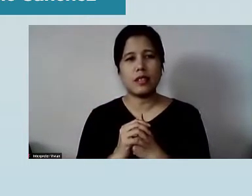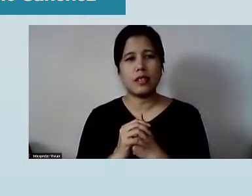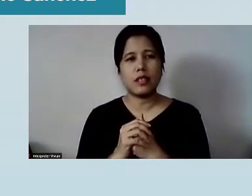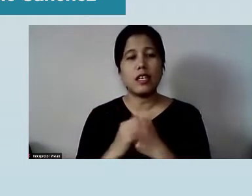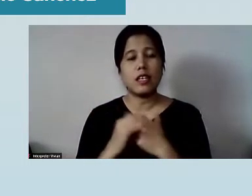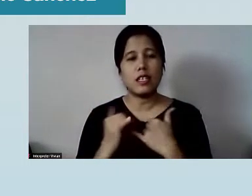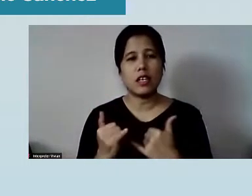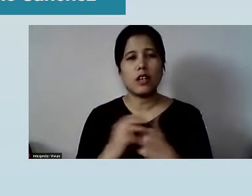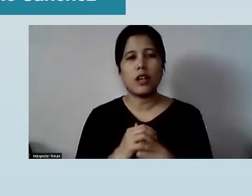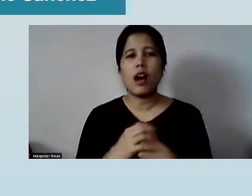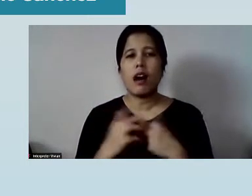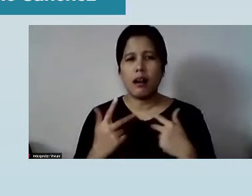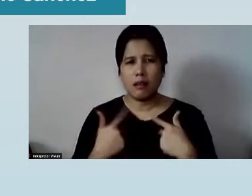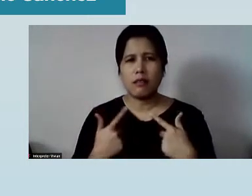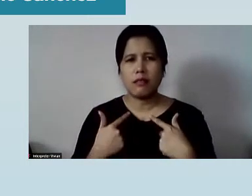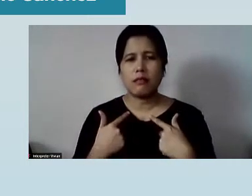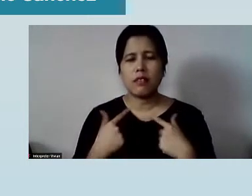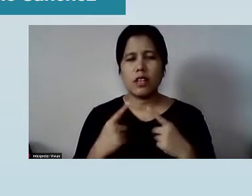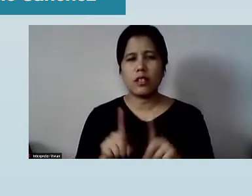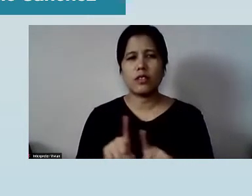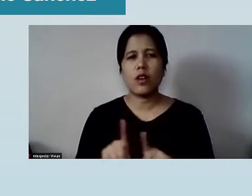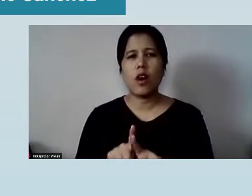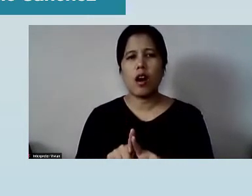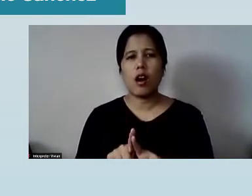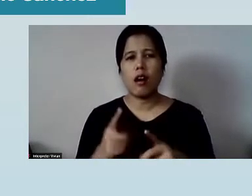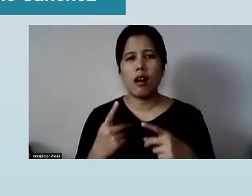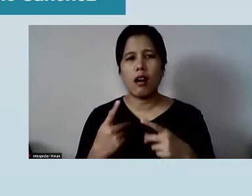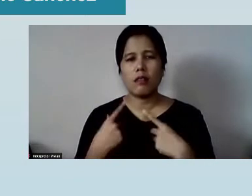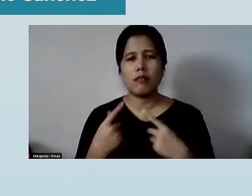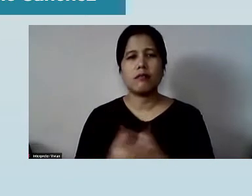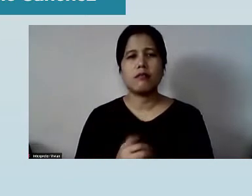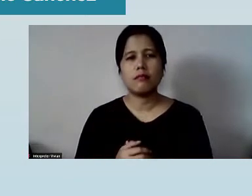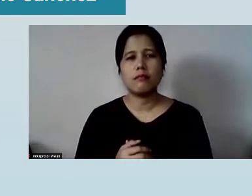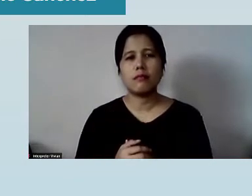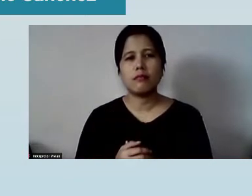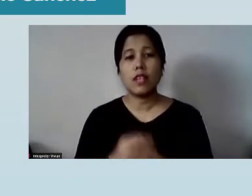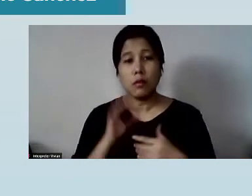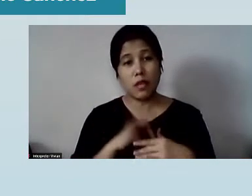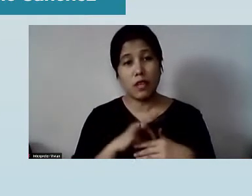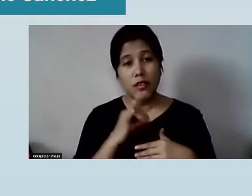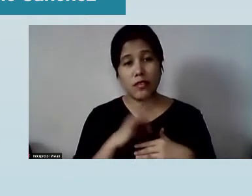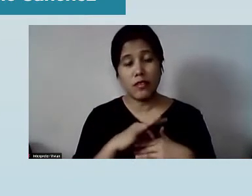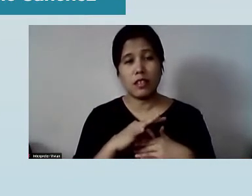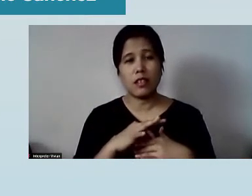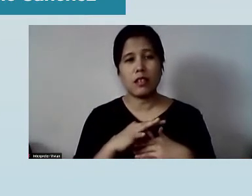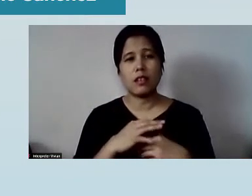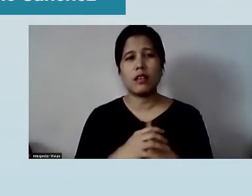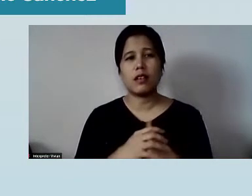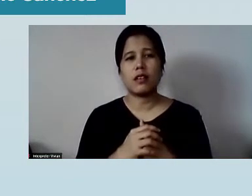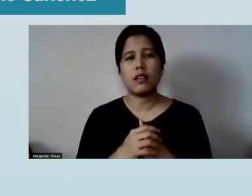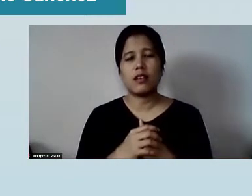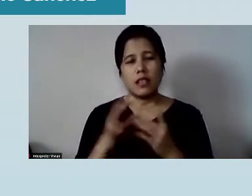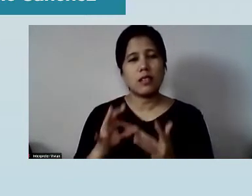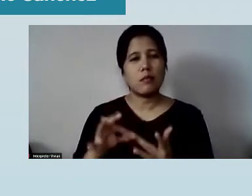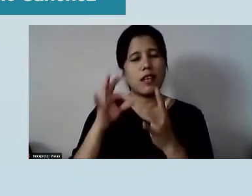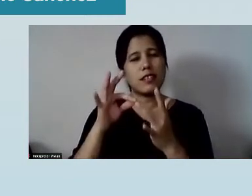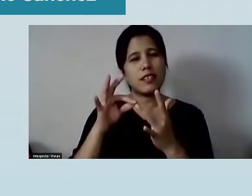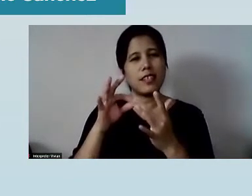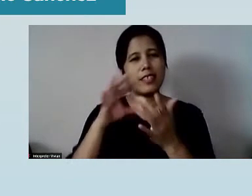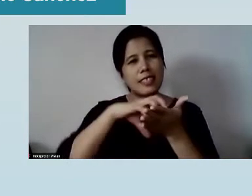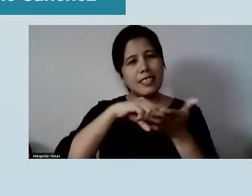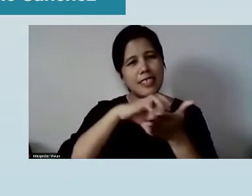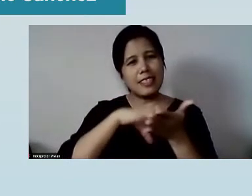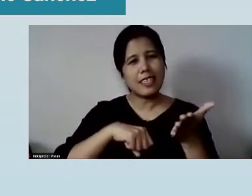Now, dito pa, mayroon pang privilege ang person with disabilities. Grant of special discounts in